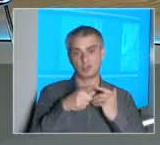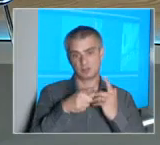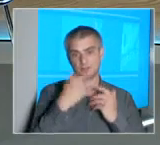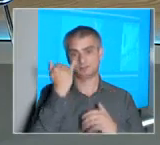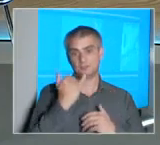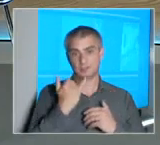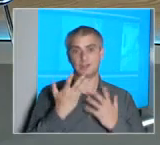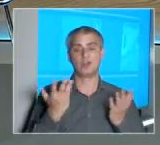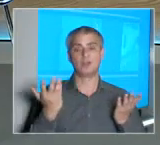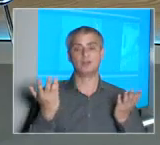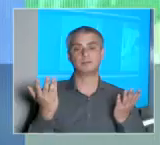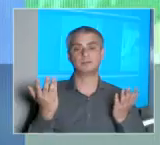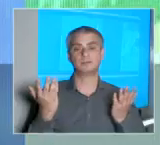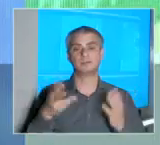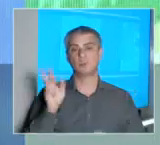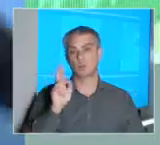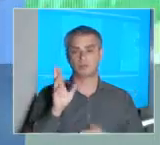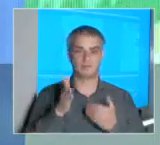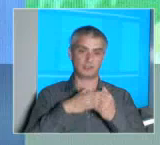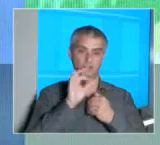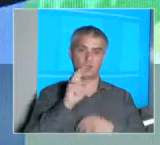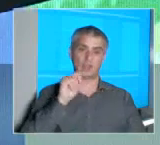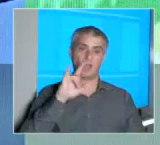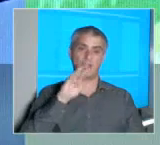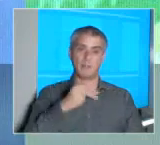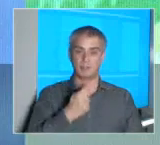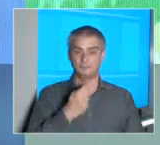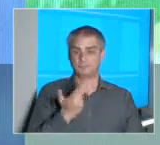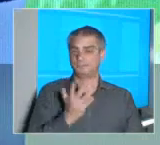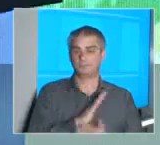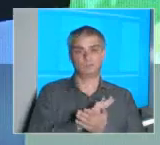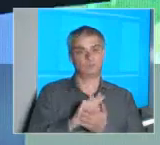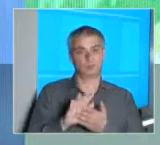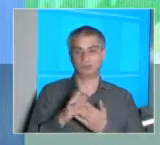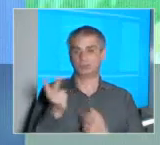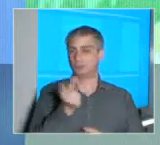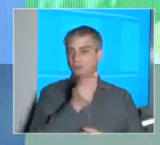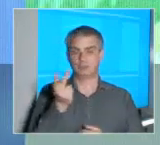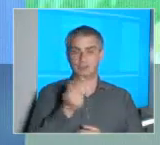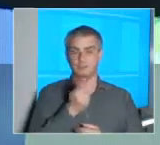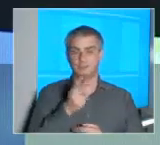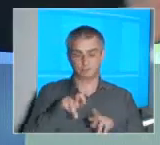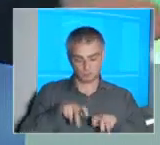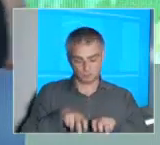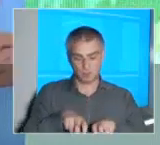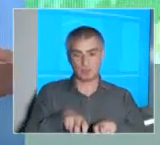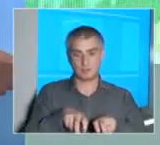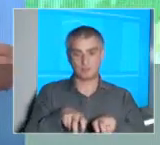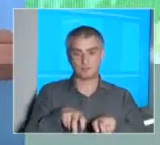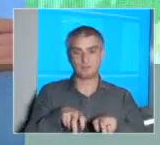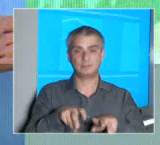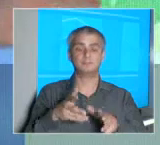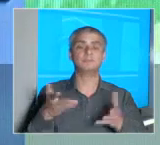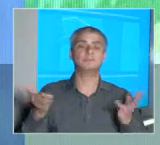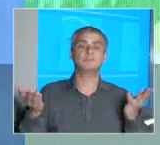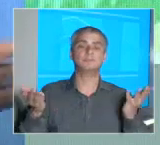קריקטורה שעניינה רובי ונחמה ריבלין. פשוט גיא מורד, שניהם הולכים בארץ לא